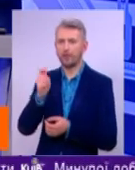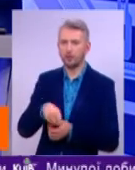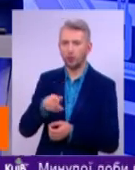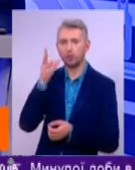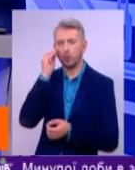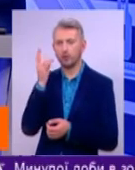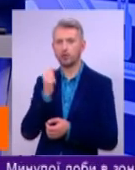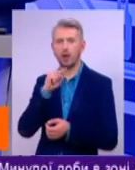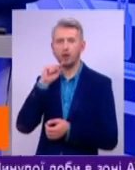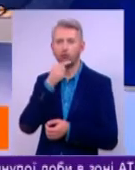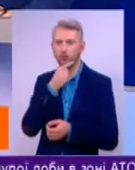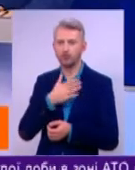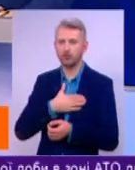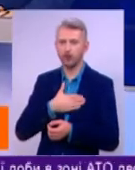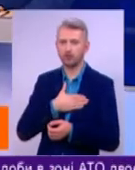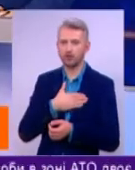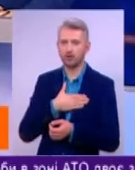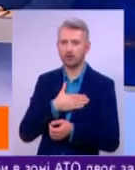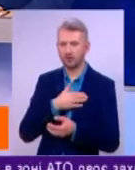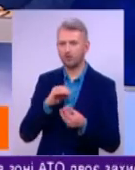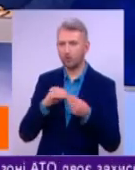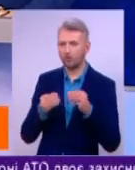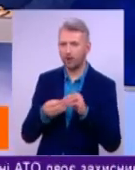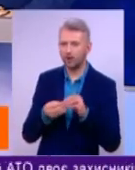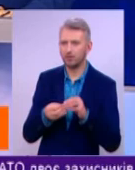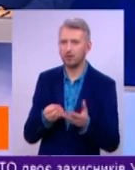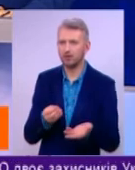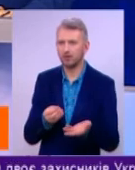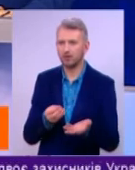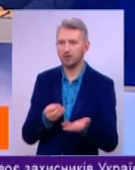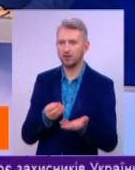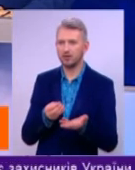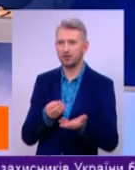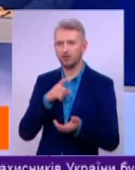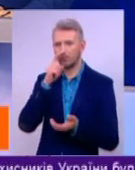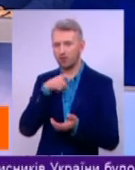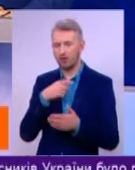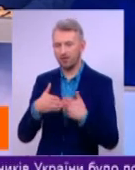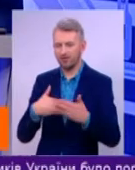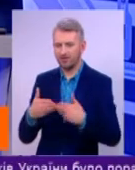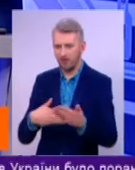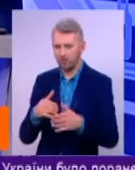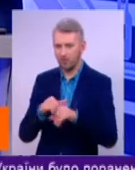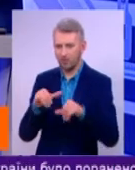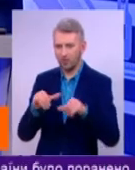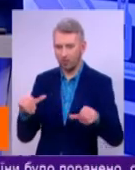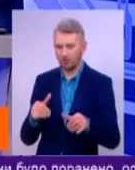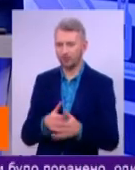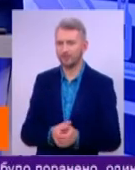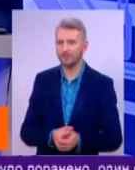на економічні наші негаразди чи, власне, незадовільні темпи, варто було б, можливо,